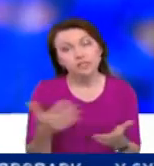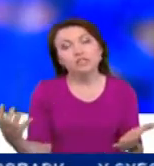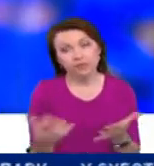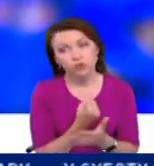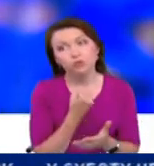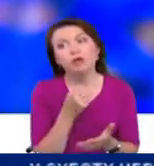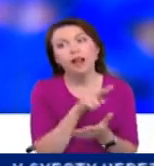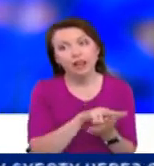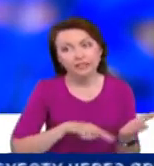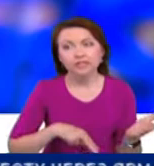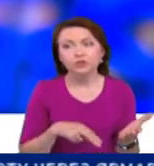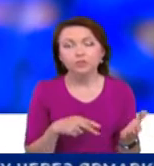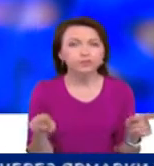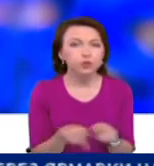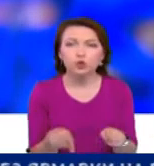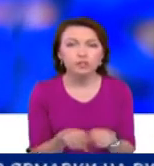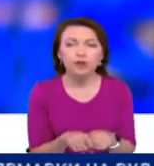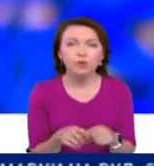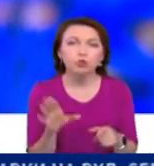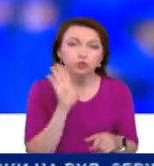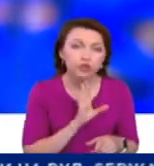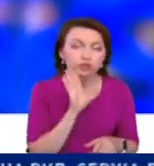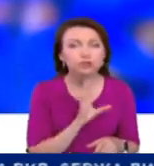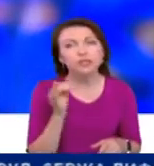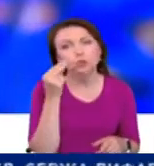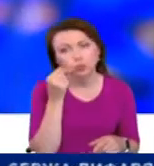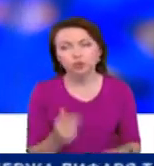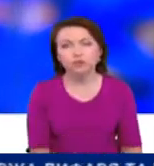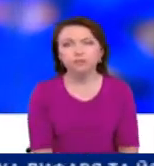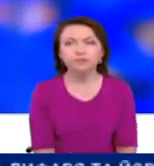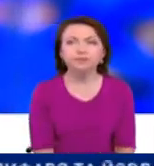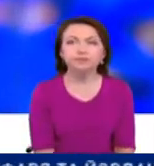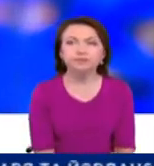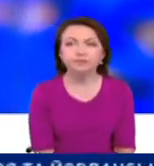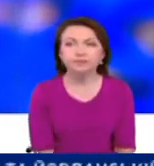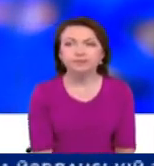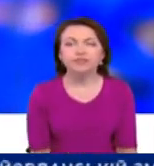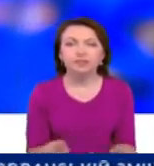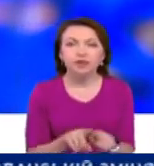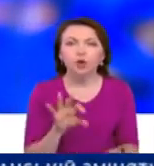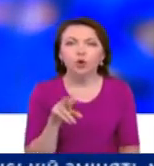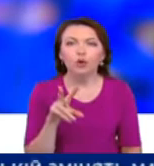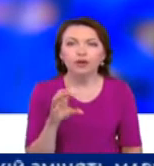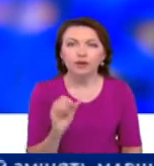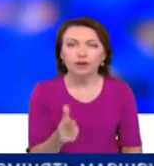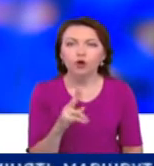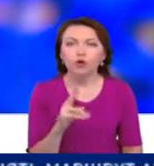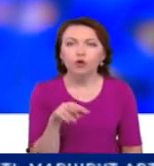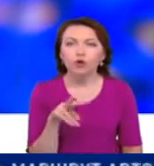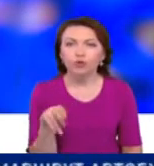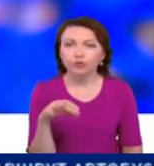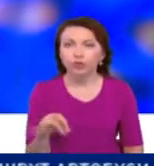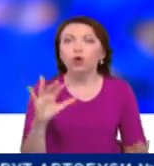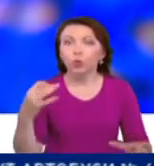завоевываем лицензию. То же самое и у женщин, и у мужчин. Ну, так и с Олегом Колодием. Вот, например, Олег Колодий, он уже